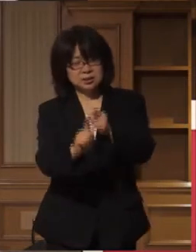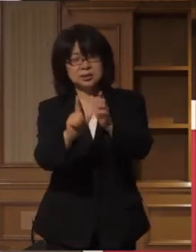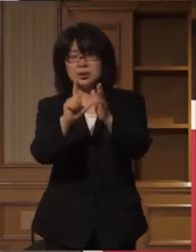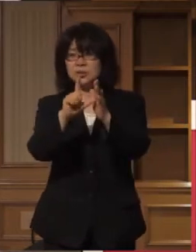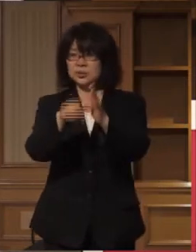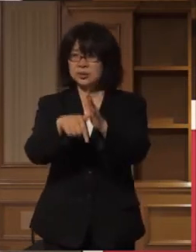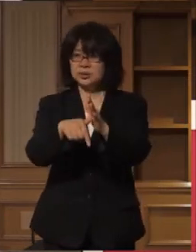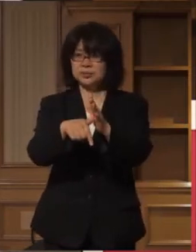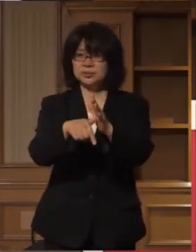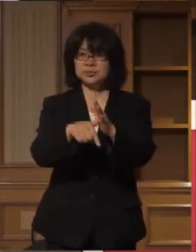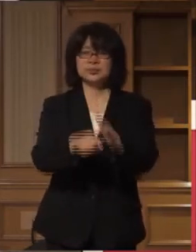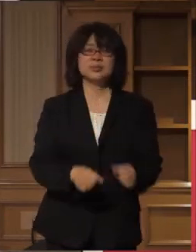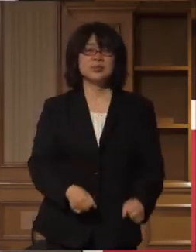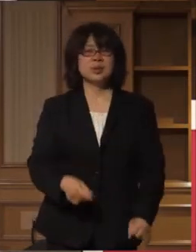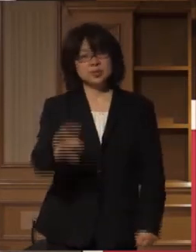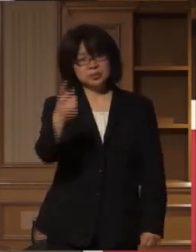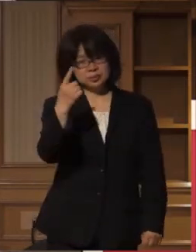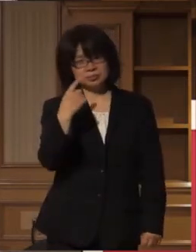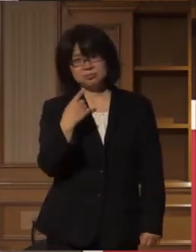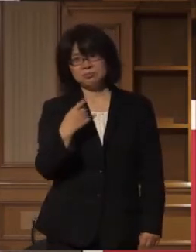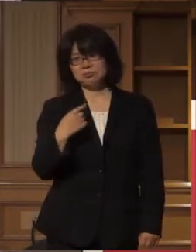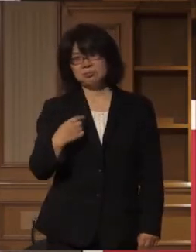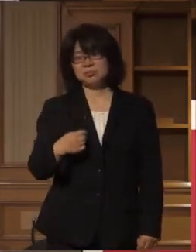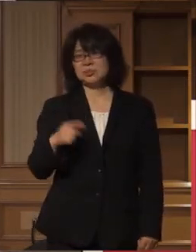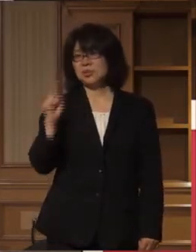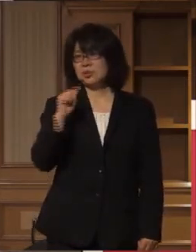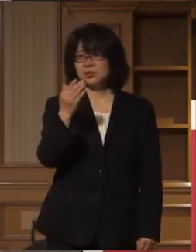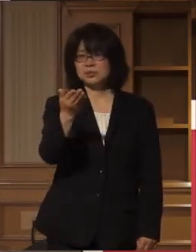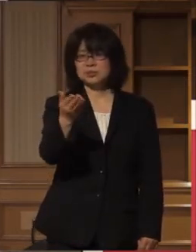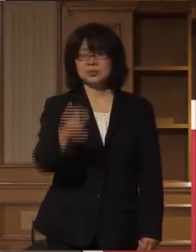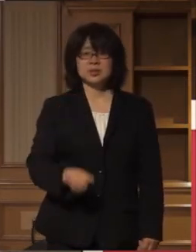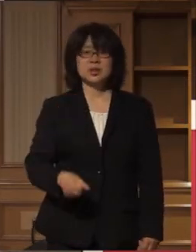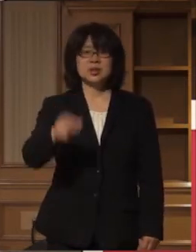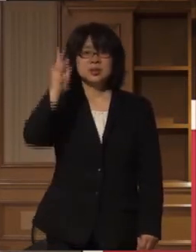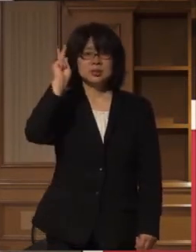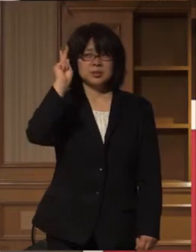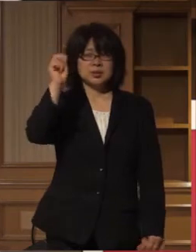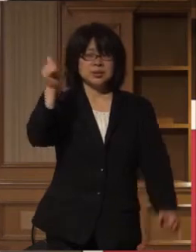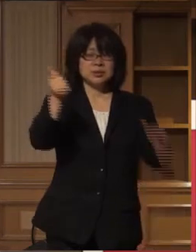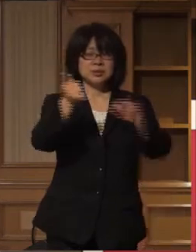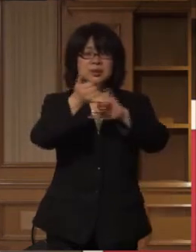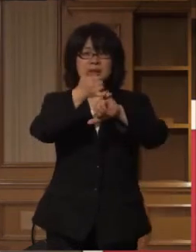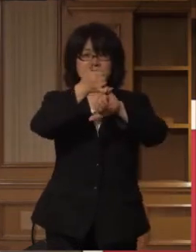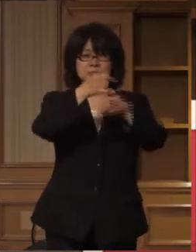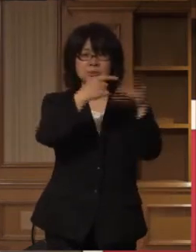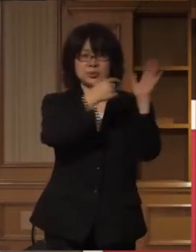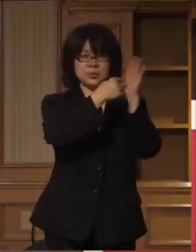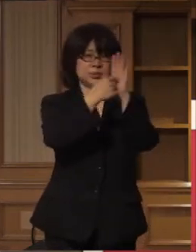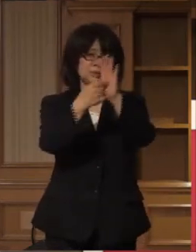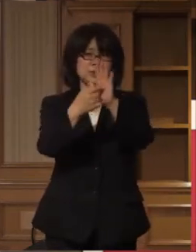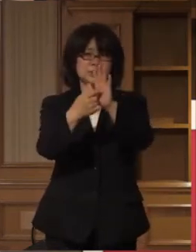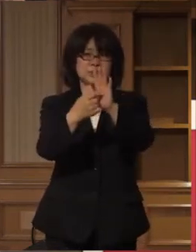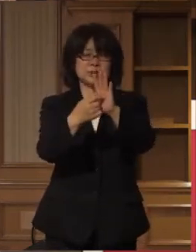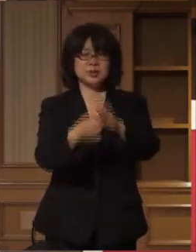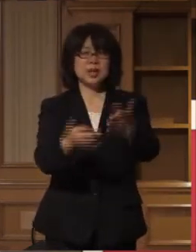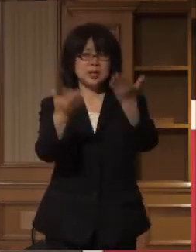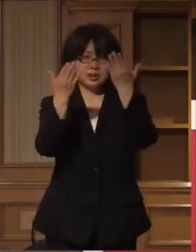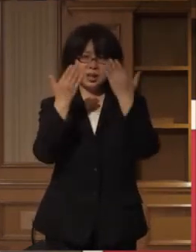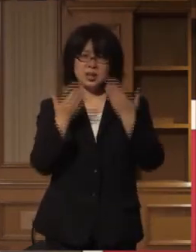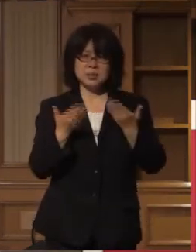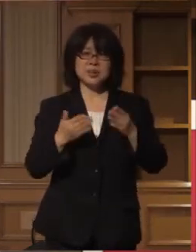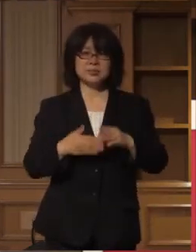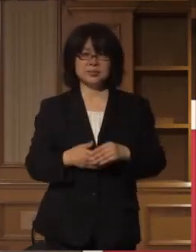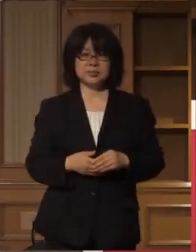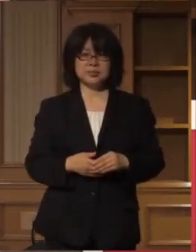約束の成就が来るってことです。だから神が語られてきた言葉があって、